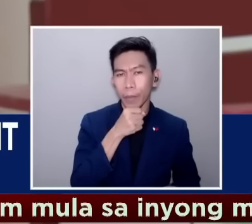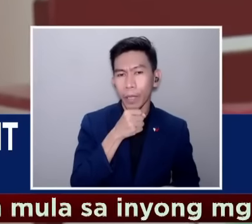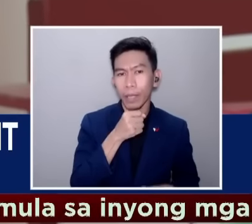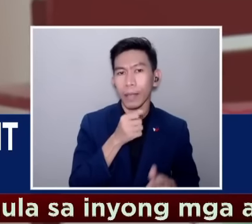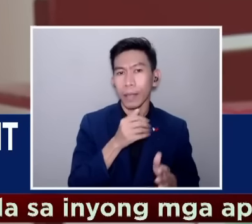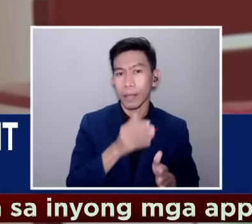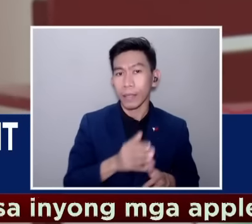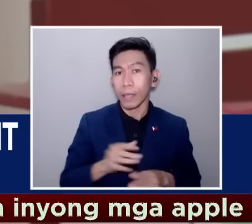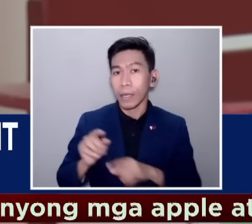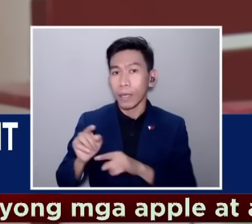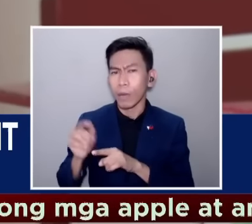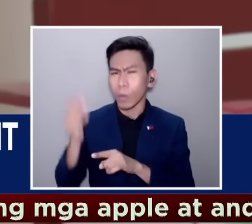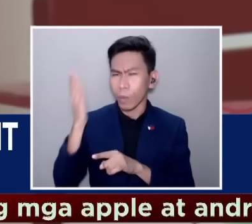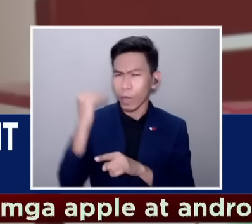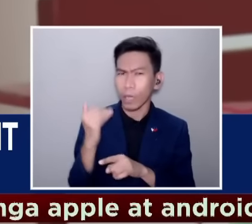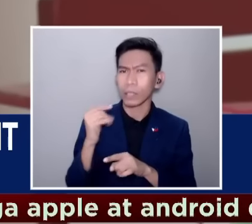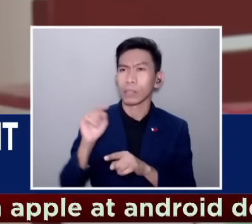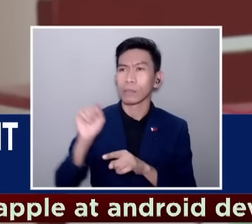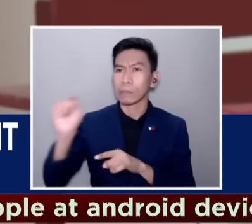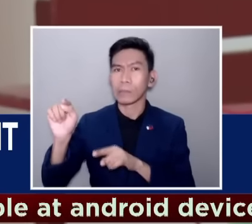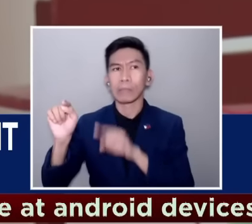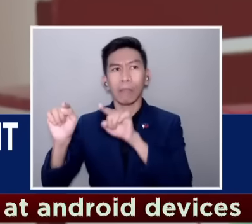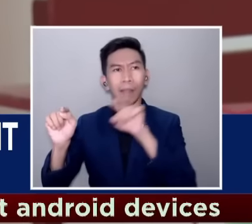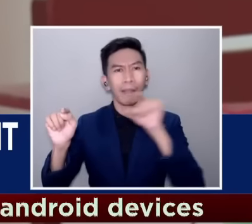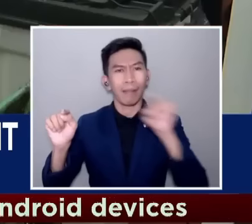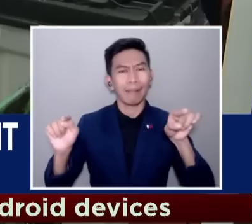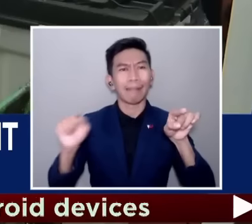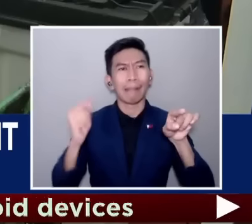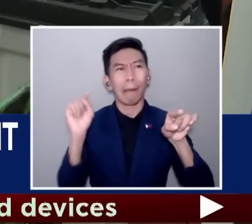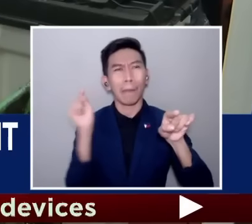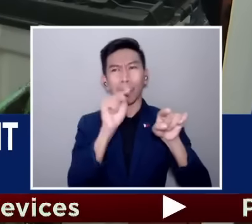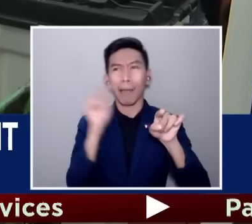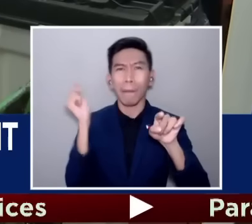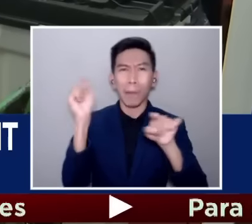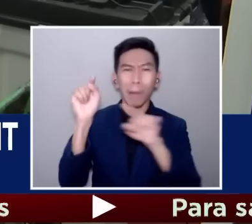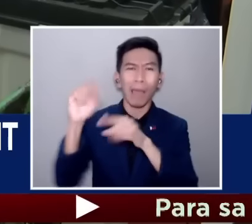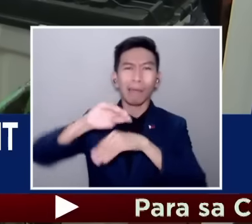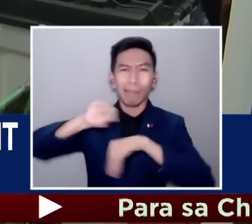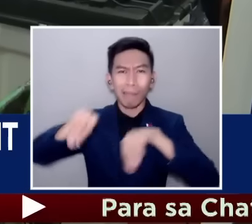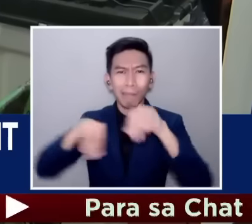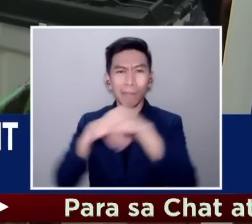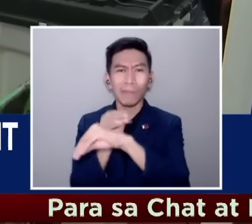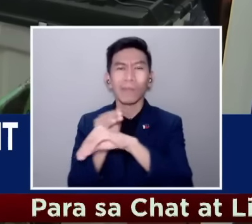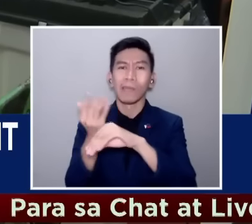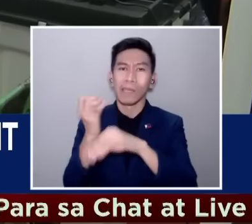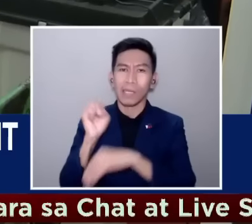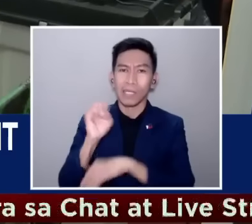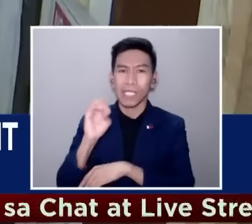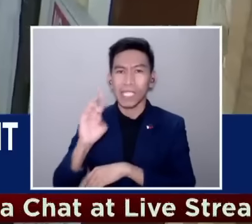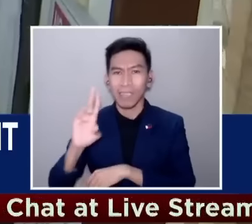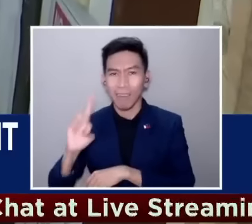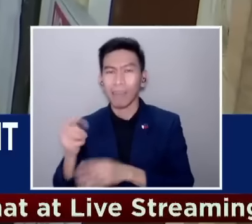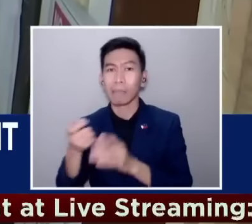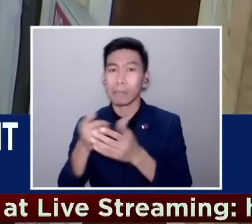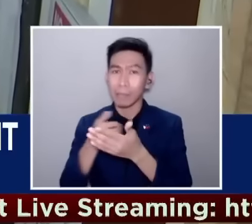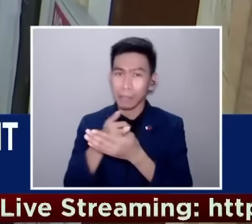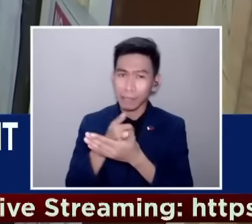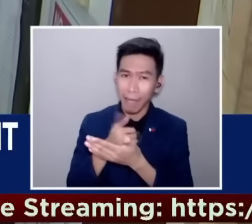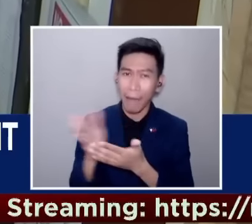ipaiba-iba yung pinanggagalingan ng mga pamalit na VCM, pamalit na SD cards? May mga nagagaling sa Laguna, may nagagaling sa Cavite. Bakit